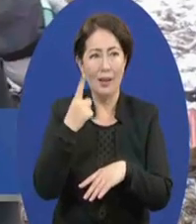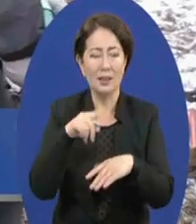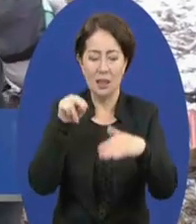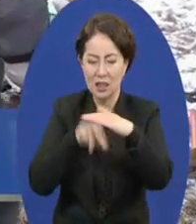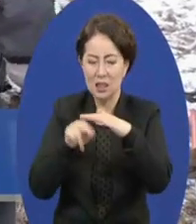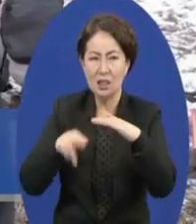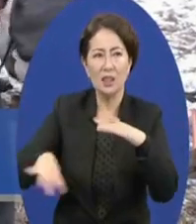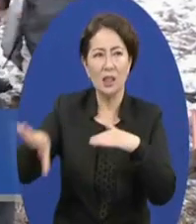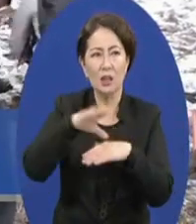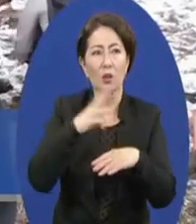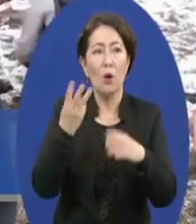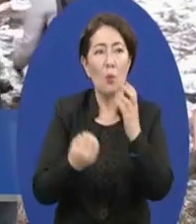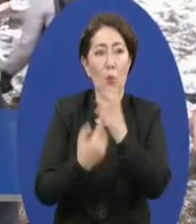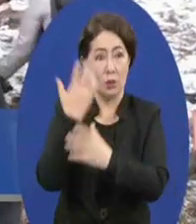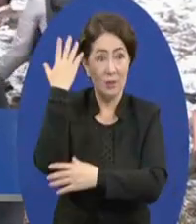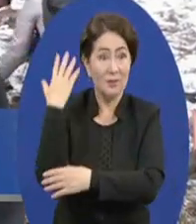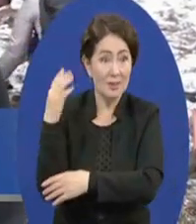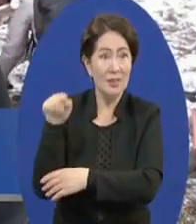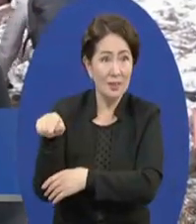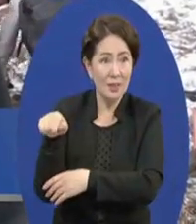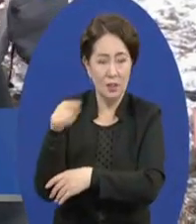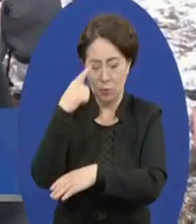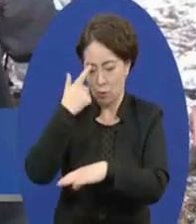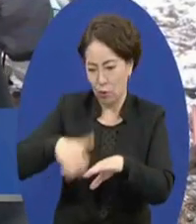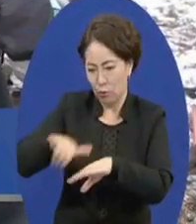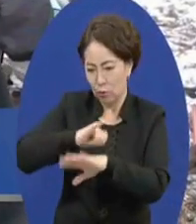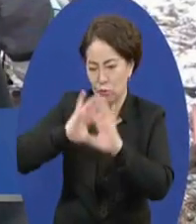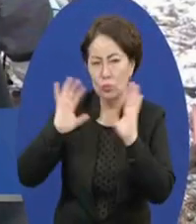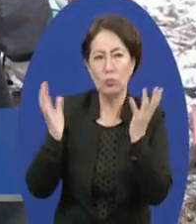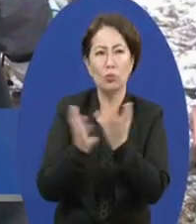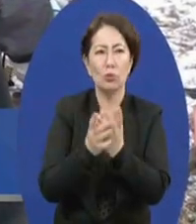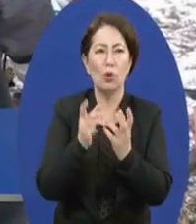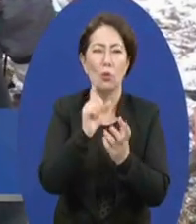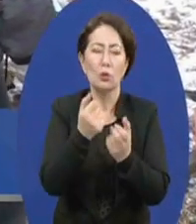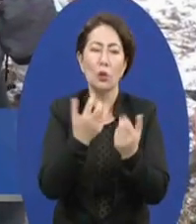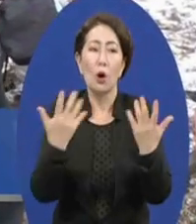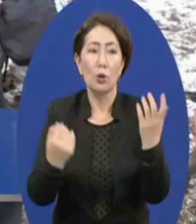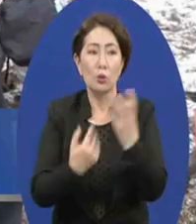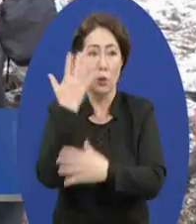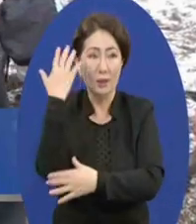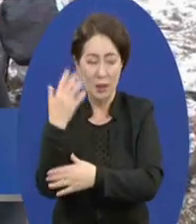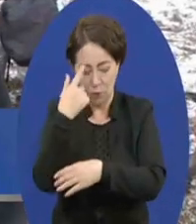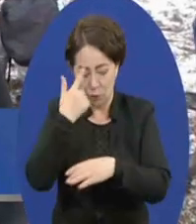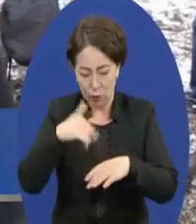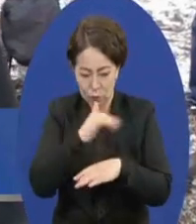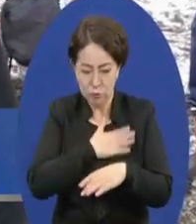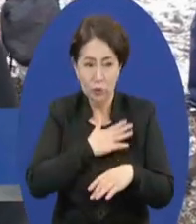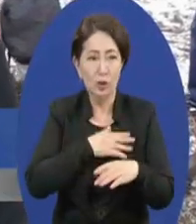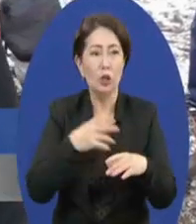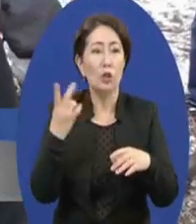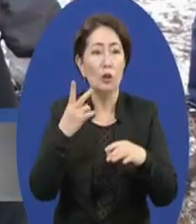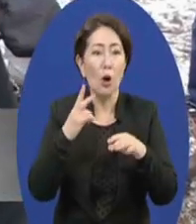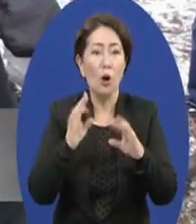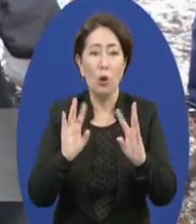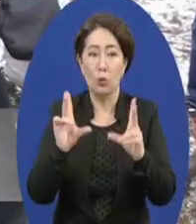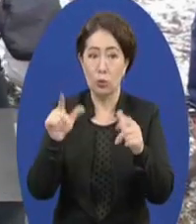цэцэрлэгт хүрээлэнд мод тарьж байна. Монгол улсын хэмжээнд одоо олон хүмүүс энэ модыг тарьж Монгол улсыг ногоорулах эдийн засгаа